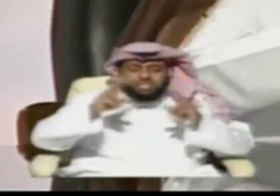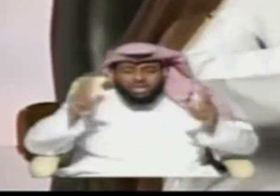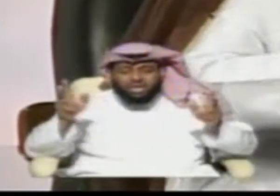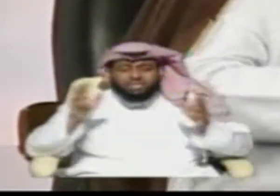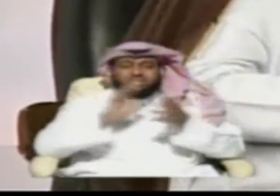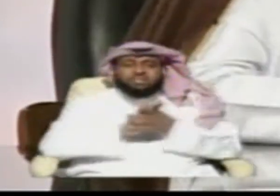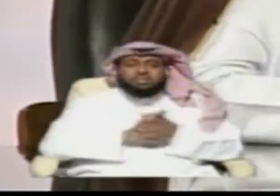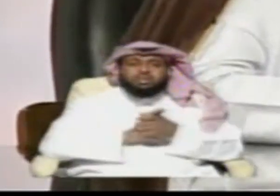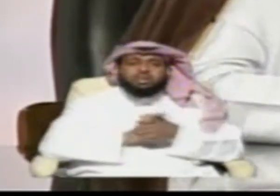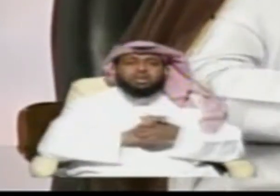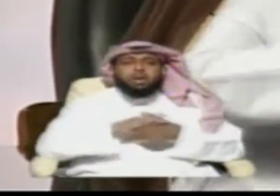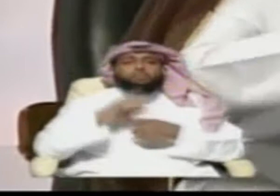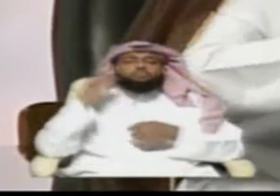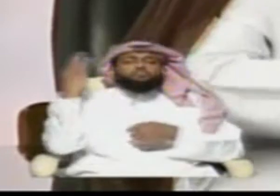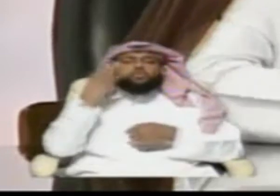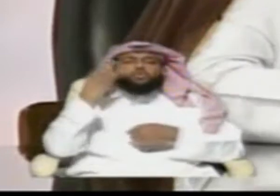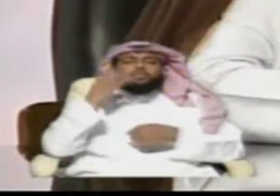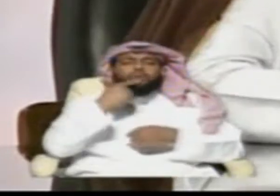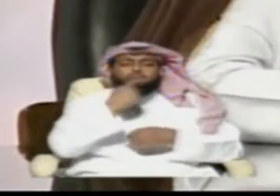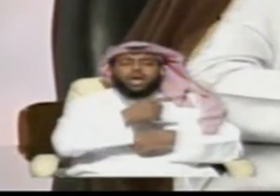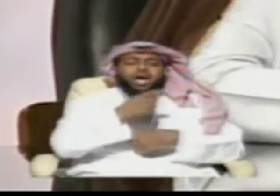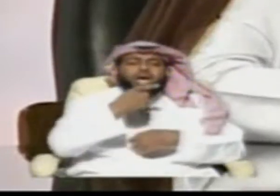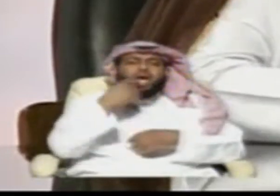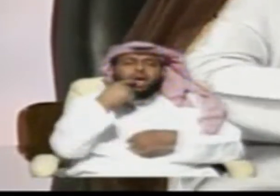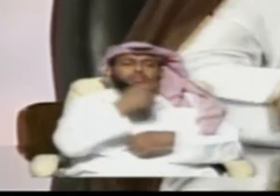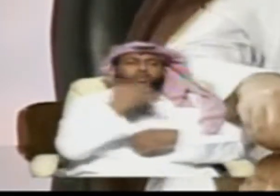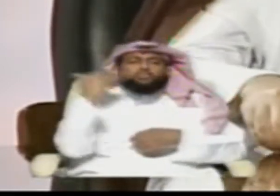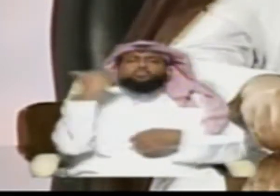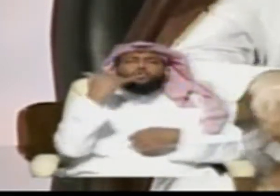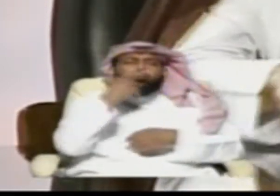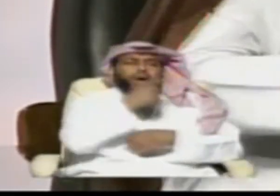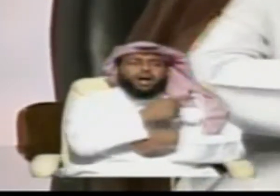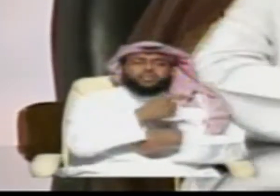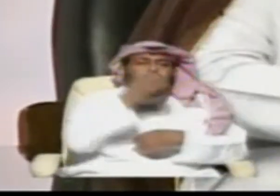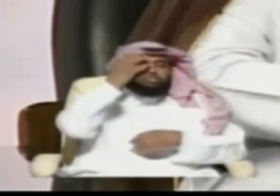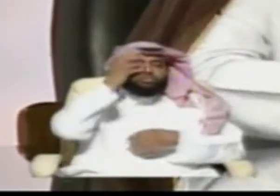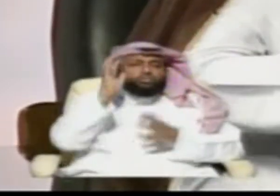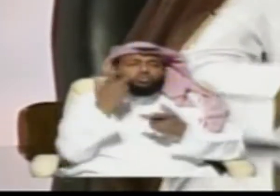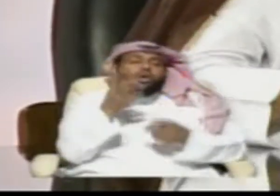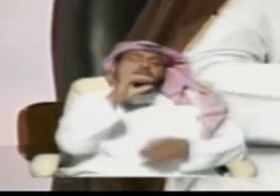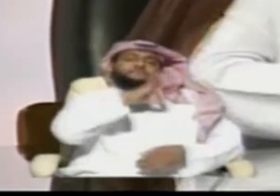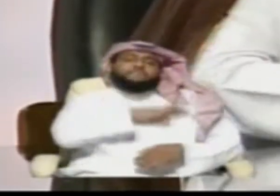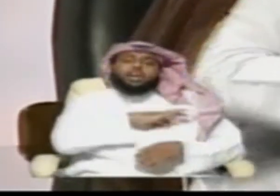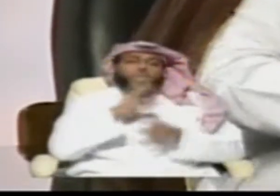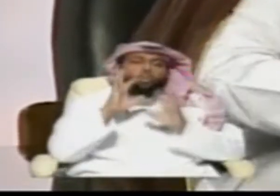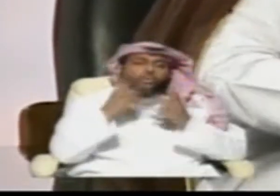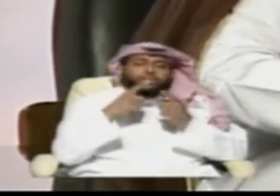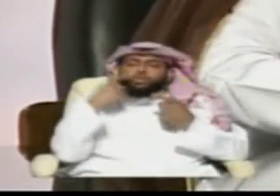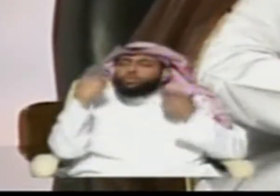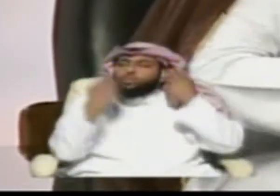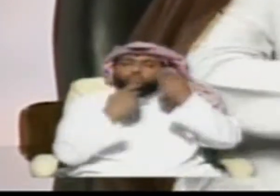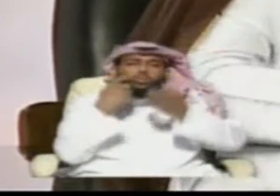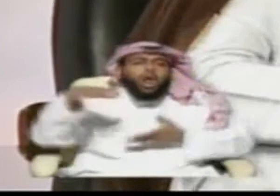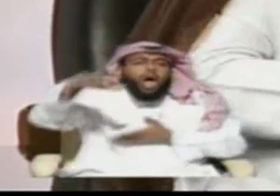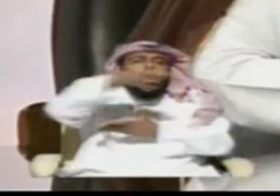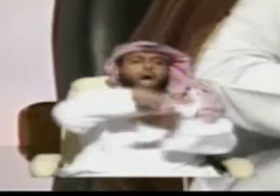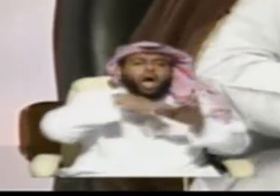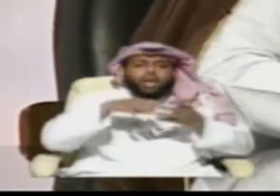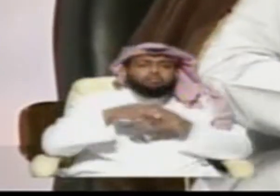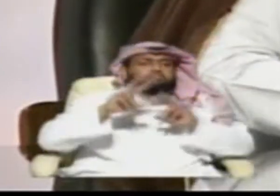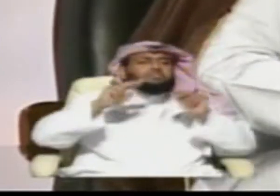يعرفون إلا من يخدم مصالحهم، وإذا انتهت مصالحهم ركلوه واستبدلوه، هم يعدون الناس مراكب